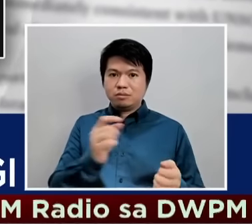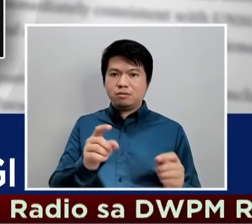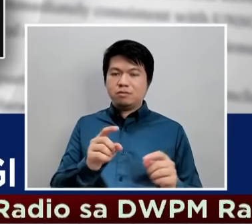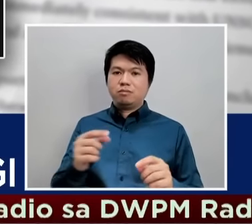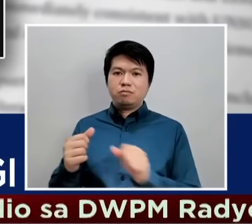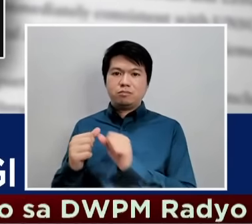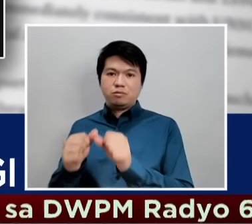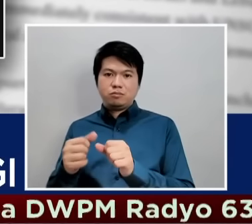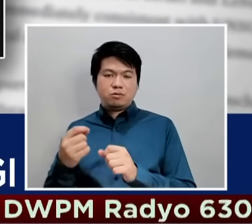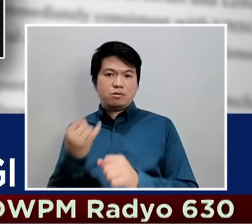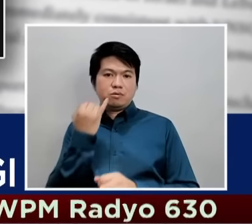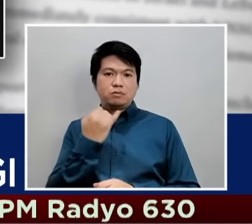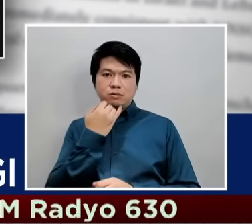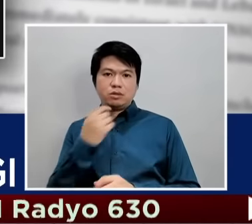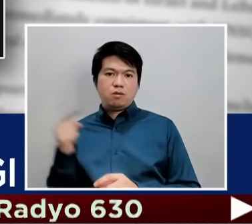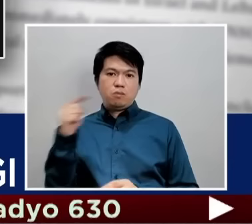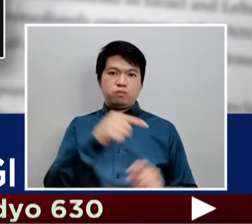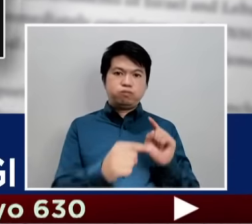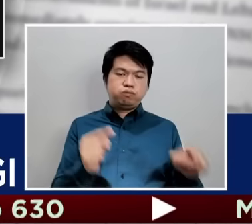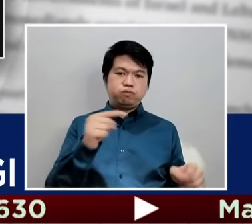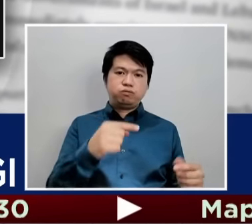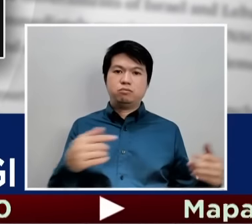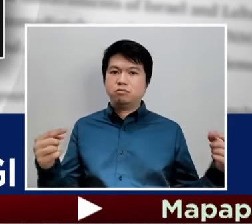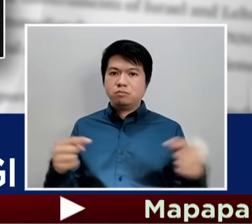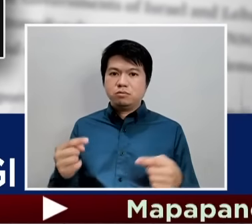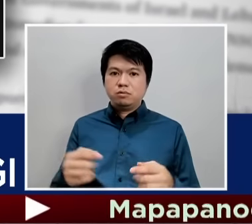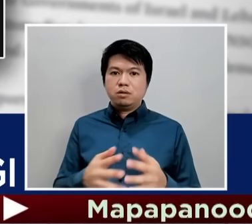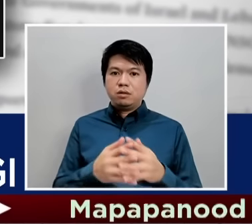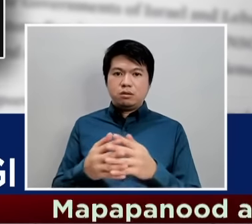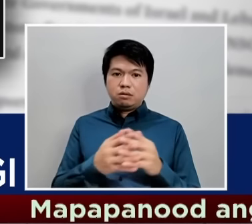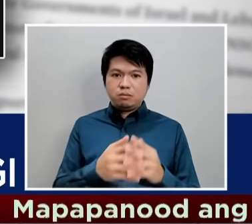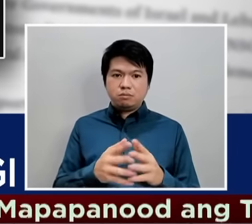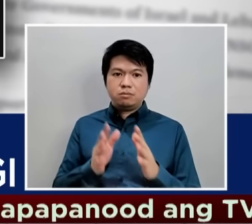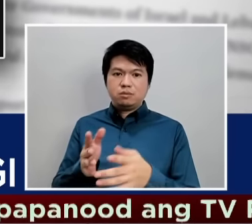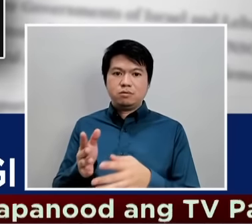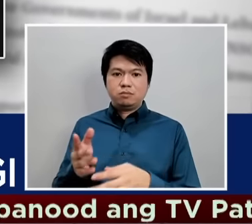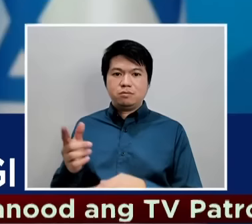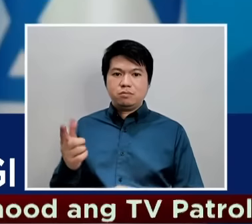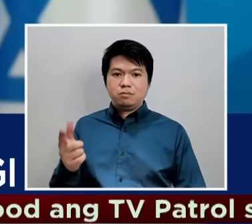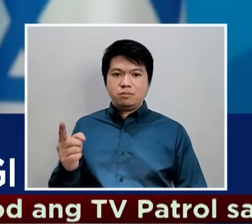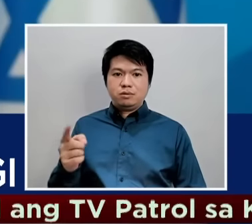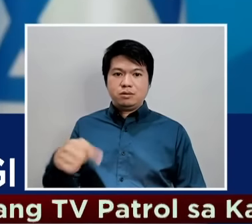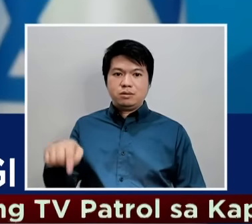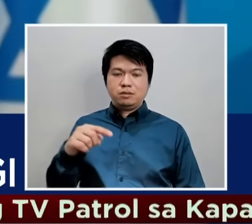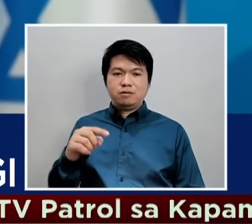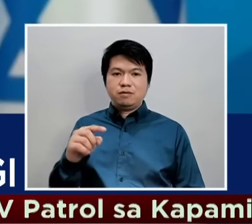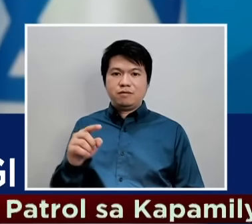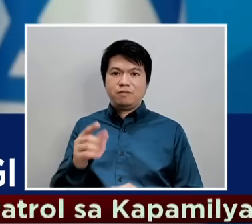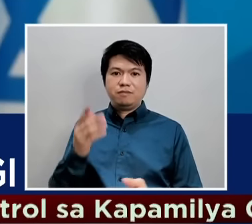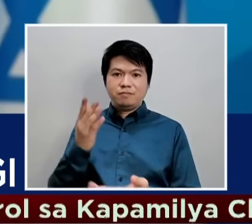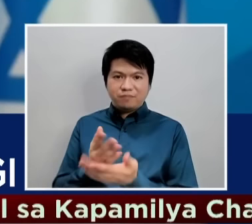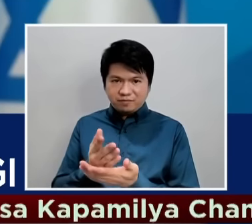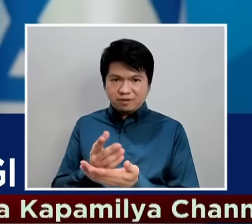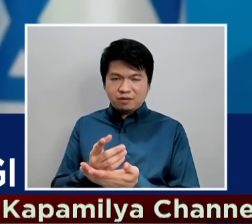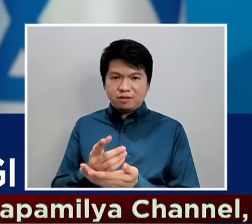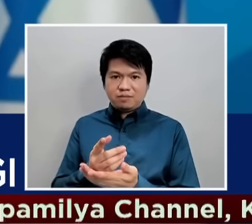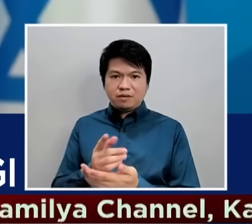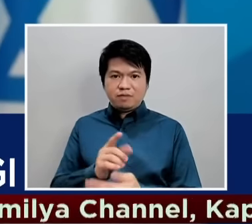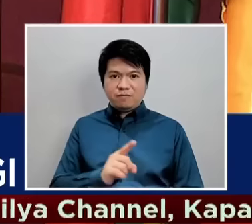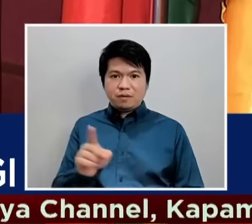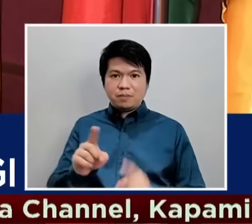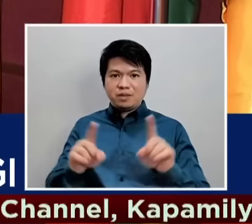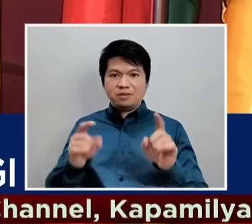mga kaalyadong bansa ang isang 21-day ceasefire sa Lebanon-Israel border, pero tinanggihan ito ng